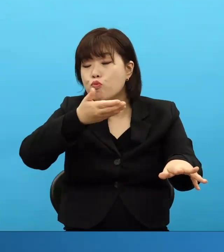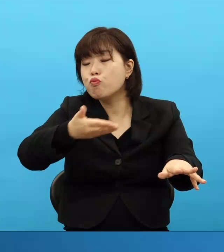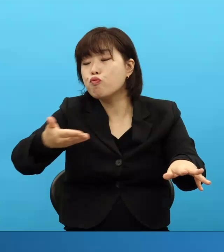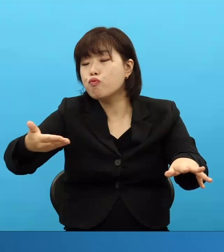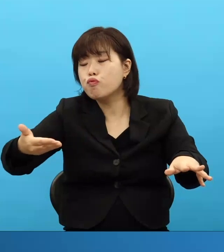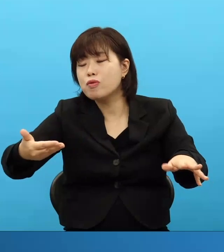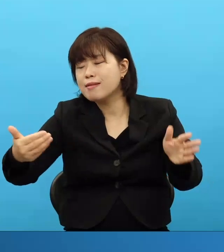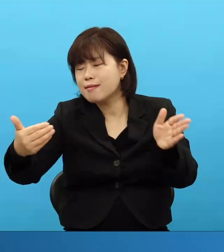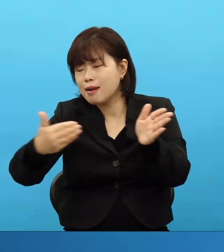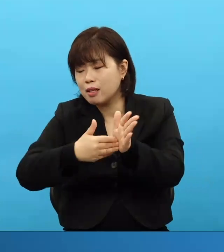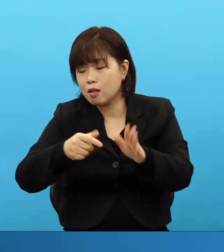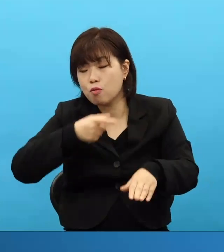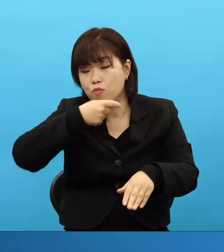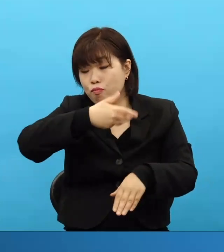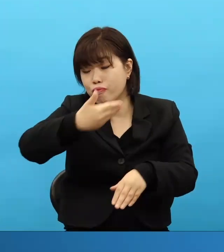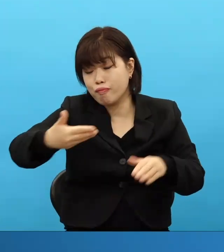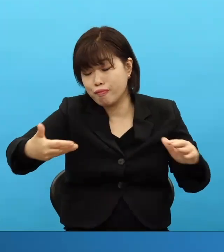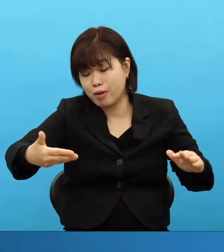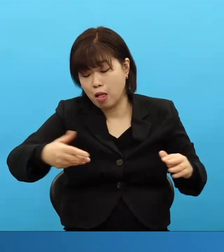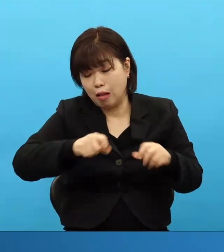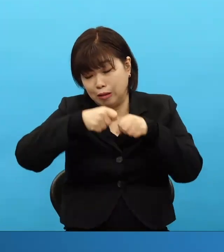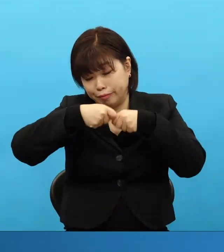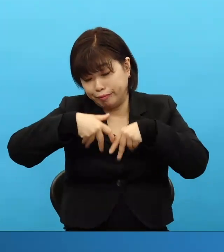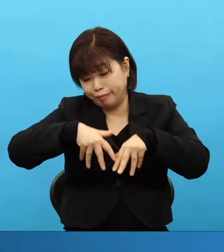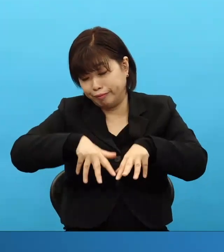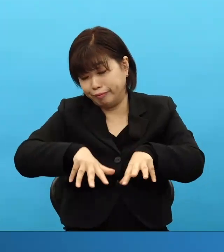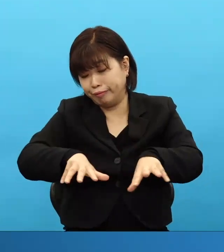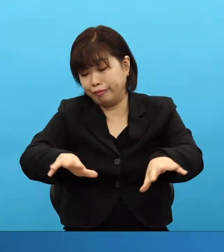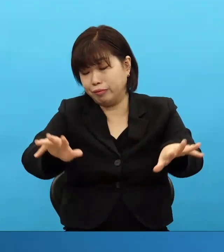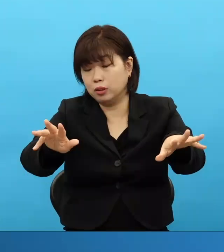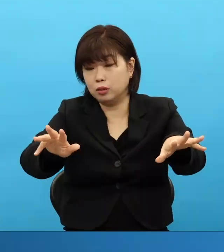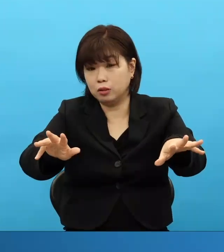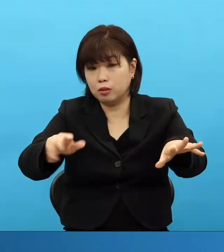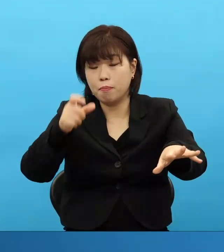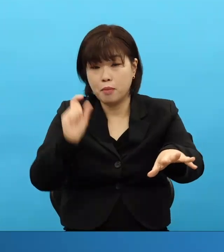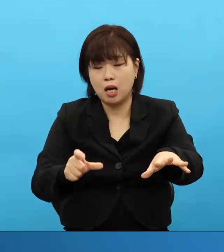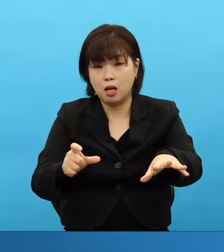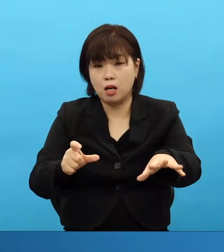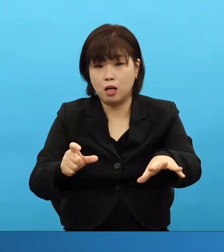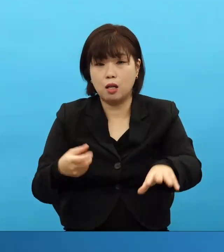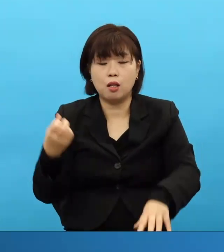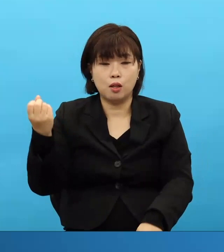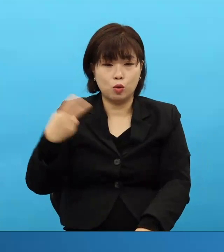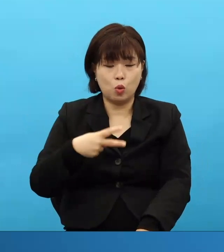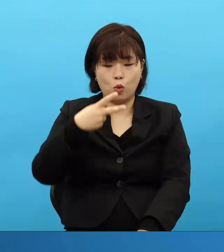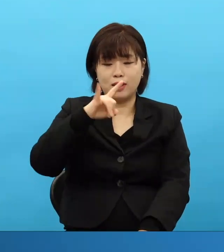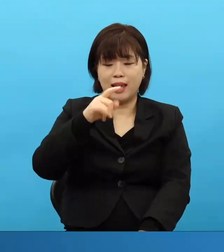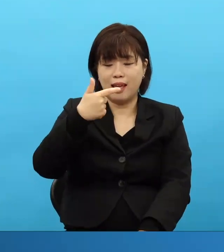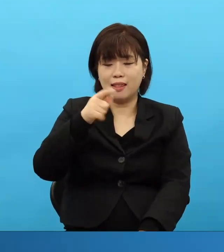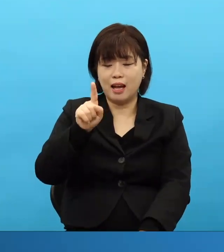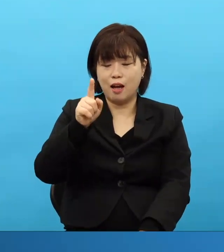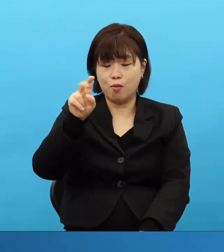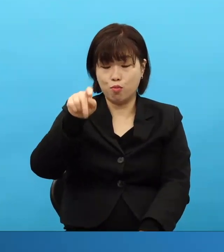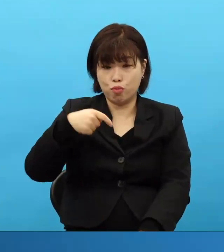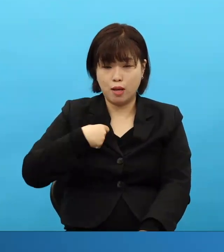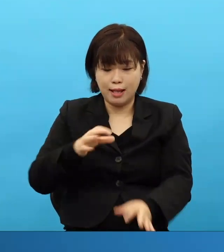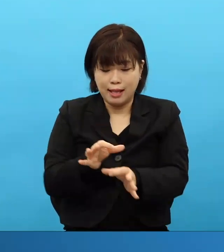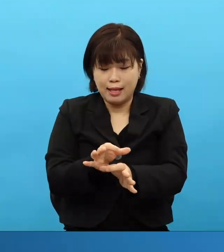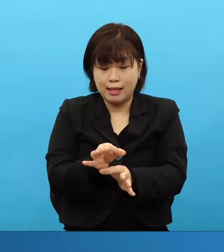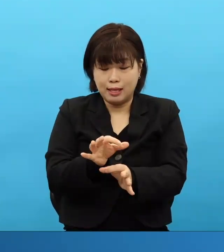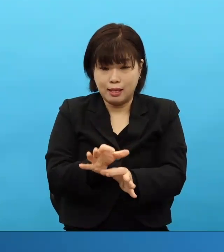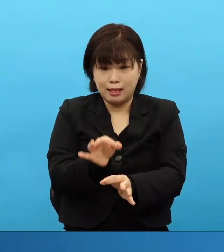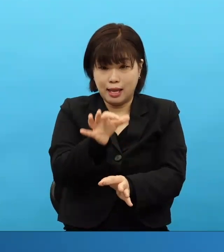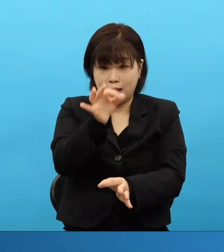water is. 예, 대나무가 갑자기 확 큰다면 갑자기 큰 게 아니에요. 뿌리 다 내리고 난 뒤에 And the bamboo shoots don't just come up all of a sudden.